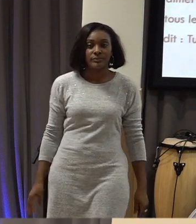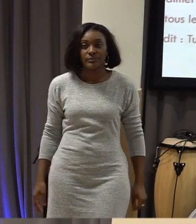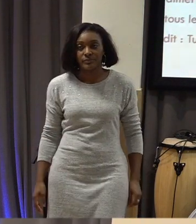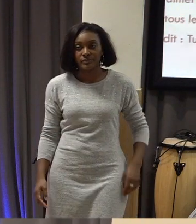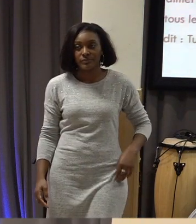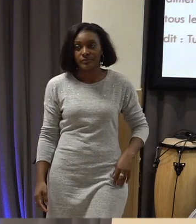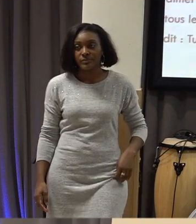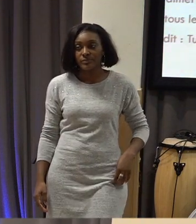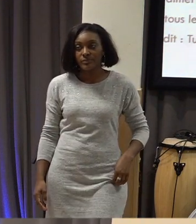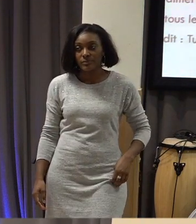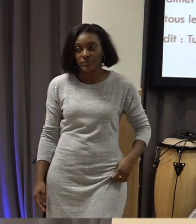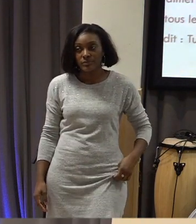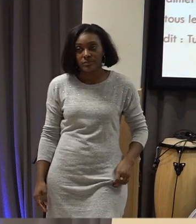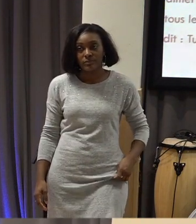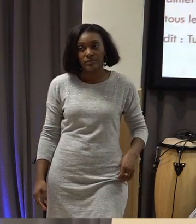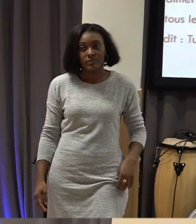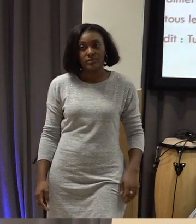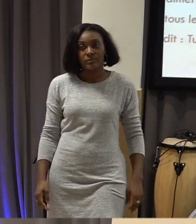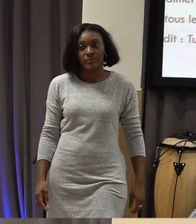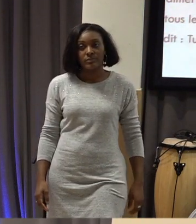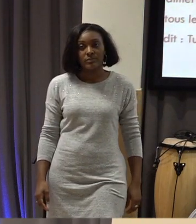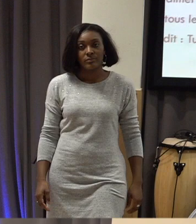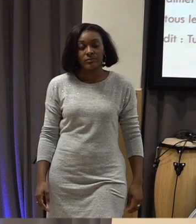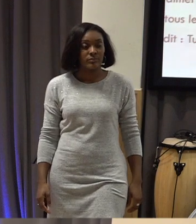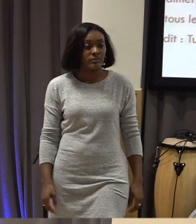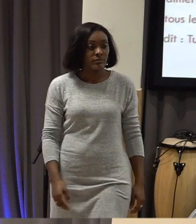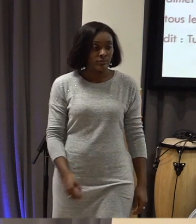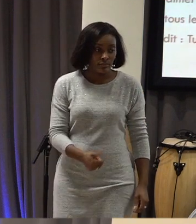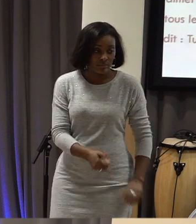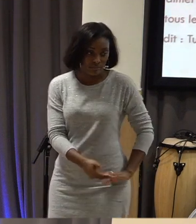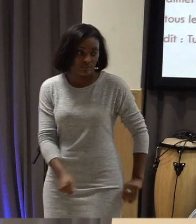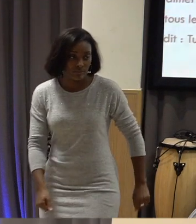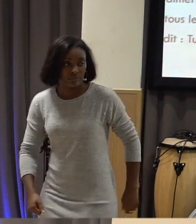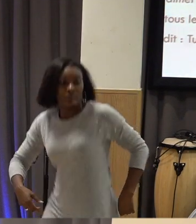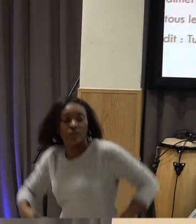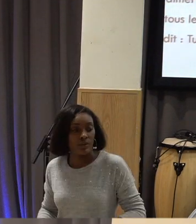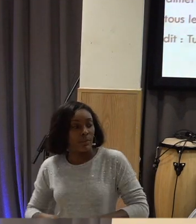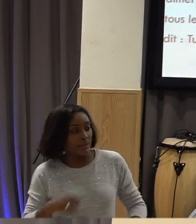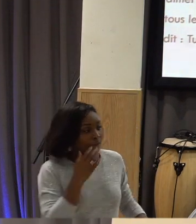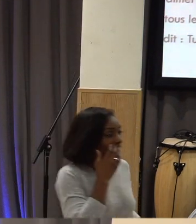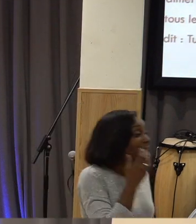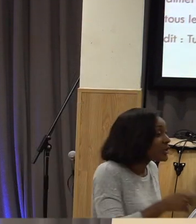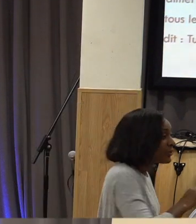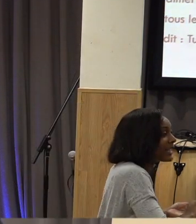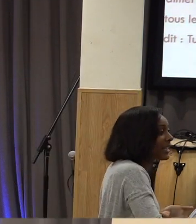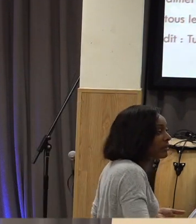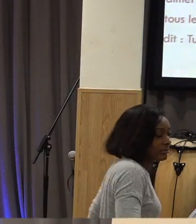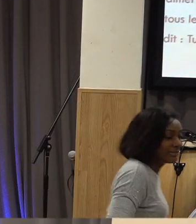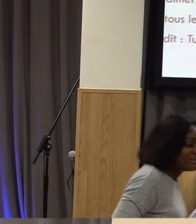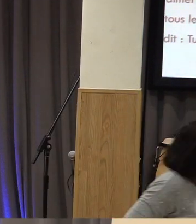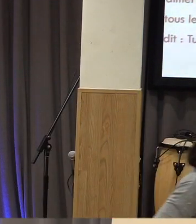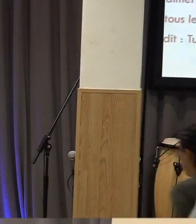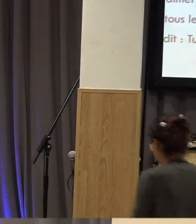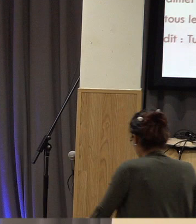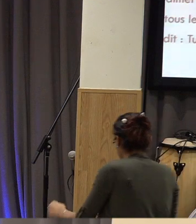pendant que vous êtes pendant que nous sommes en train d'écrire cela, pendant que nous sommes en train de rendre à Dieu ce qui lui appartient,